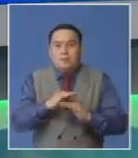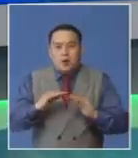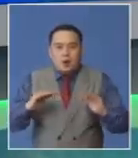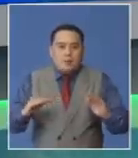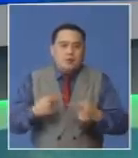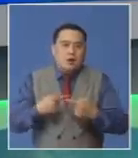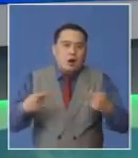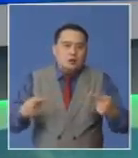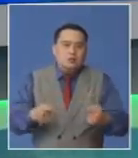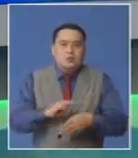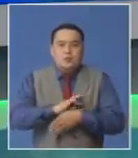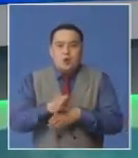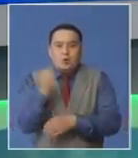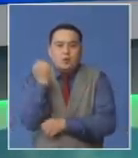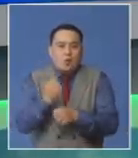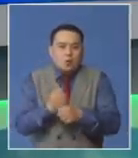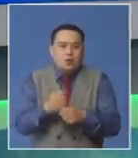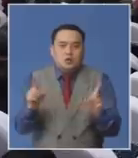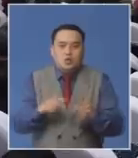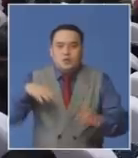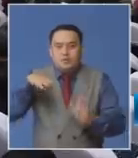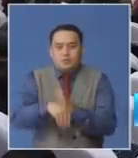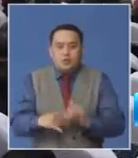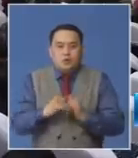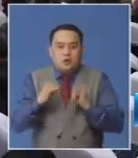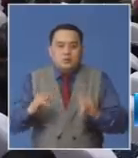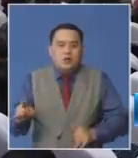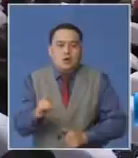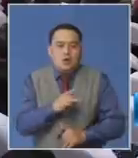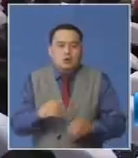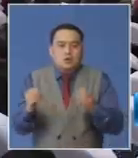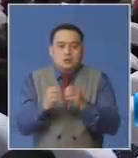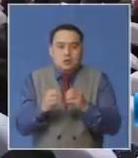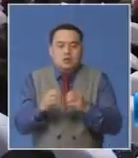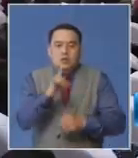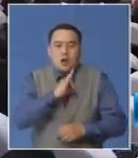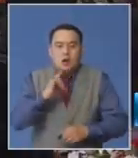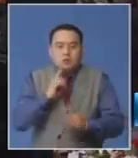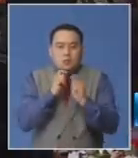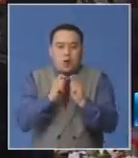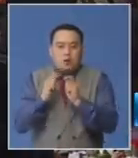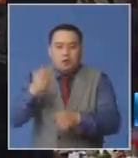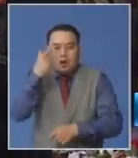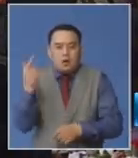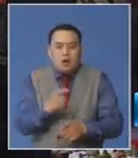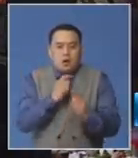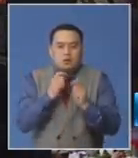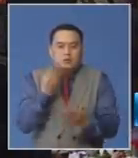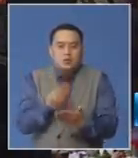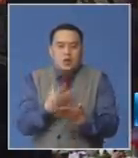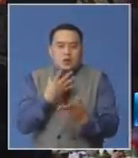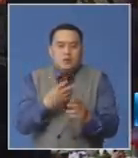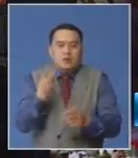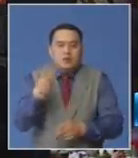работница бюджетной сферы за особый вклад в становление района порядка десяти женщин получили грамоты и ценные подарки